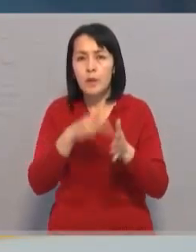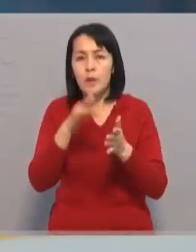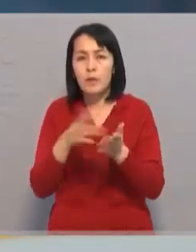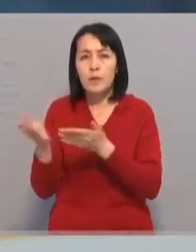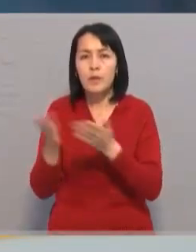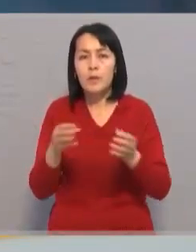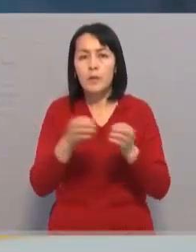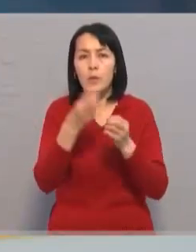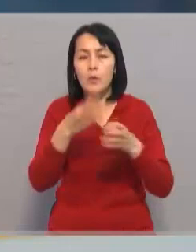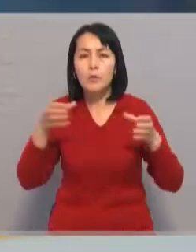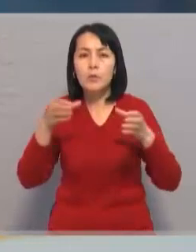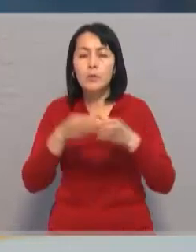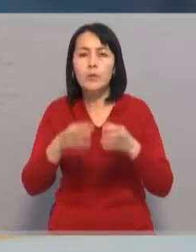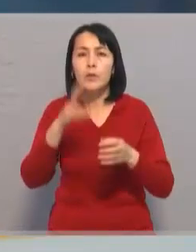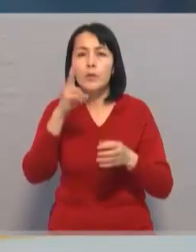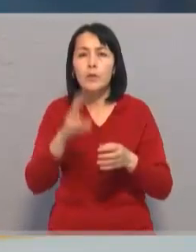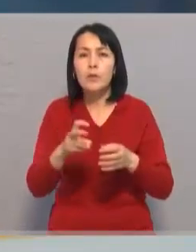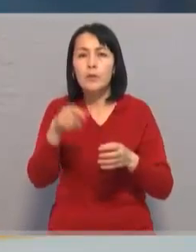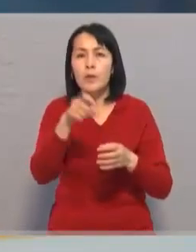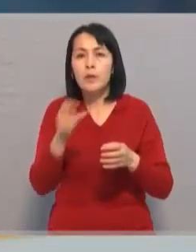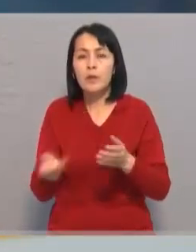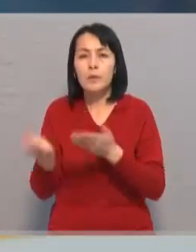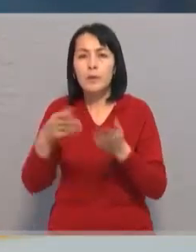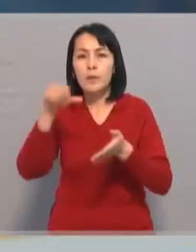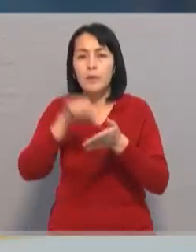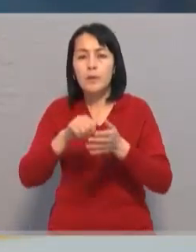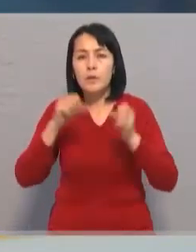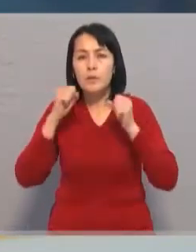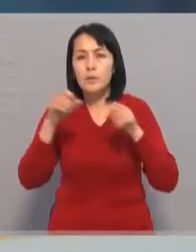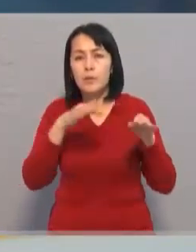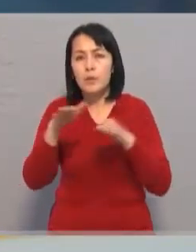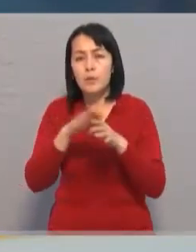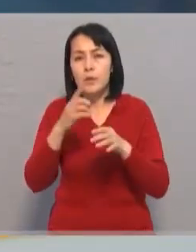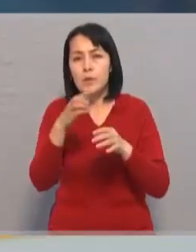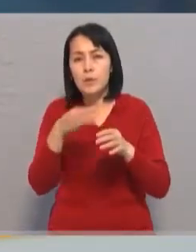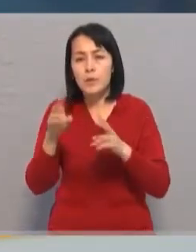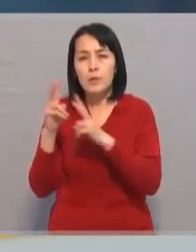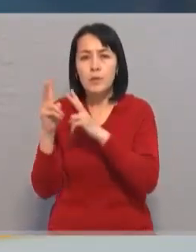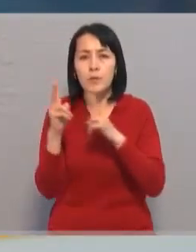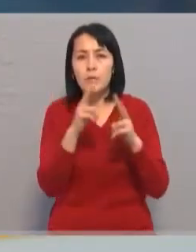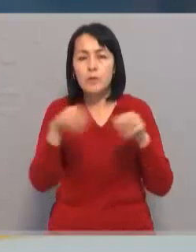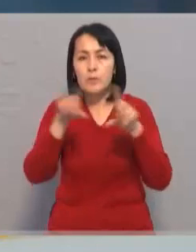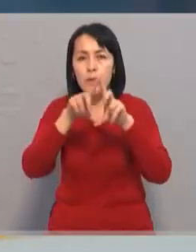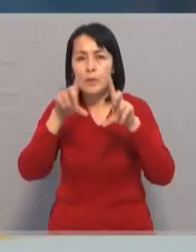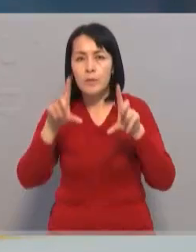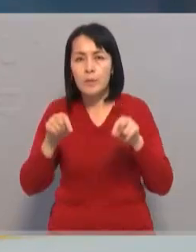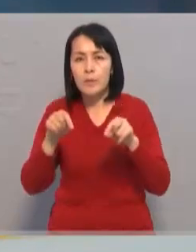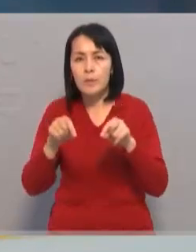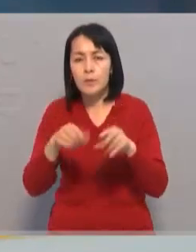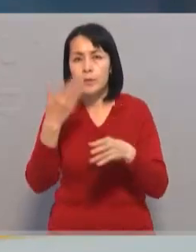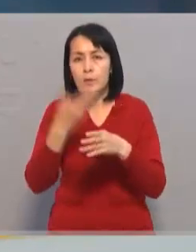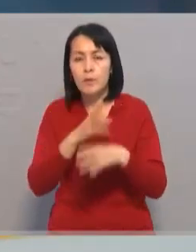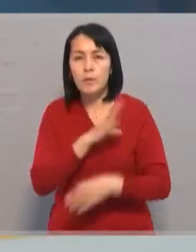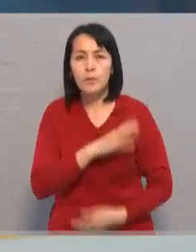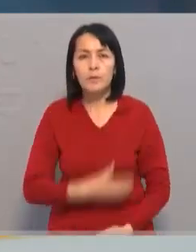келген 13 командадан 200-ге жуық спортшы қатысты. Спорттық шараның өтуіне Жетісай спорт клубы коммуналдық мемлекеттік мекемесі ұйытқы